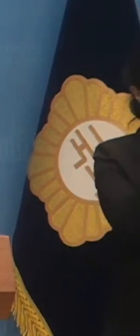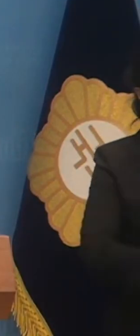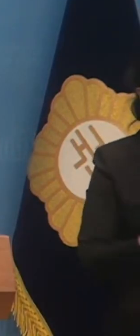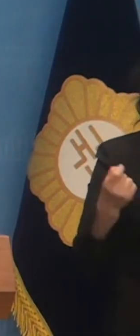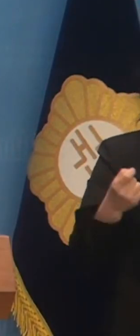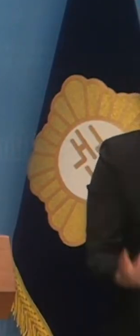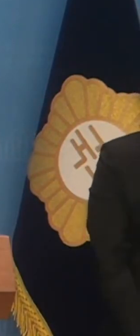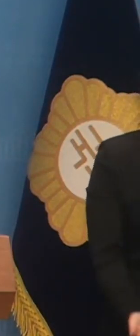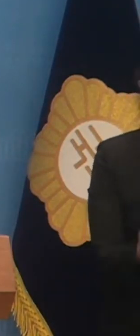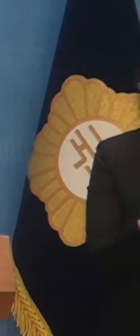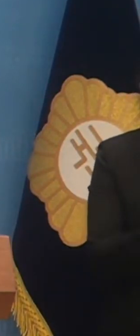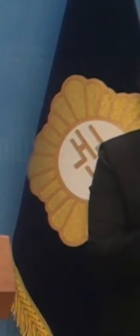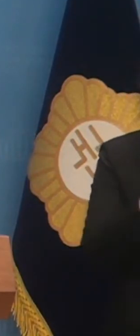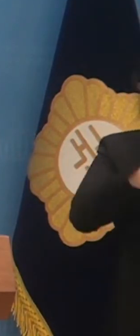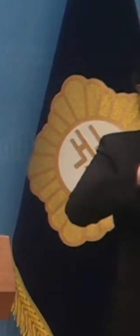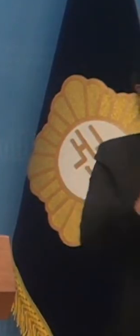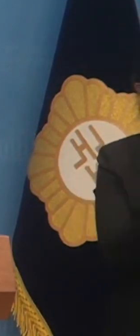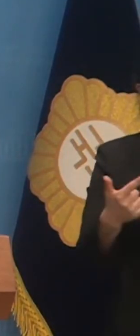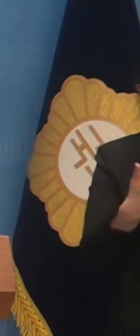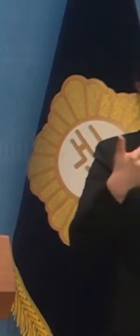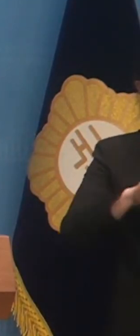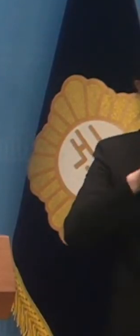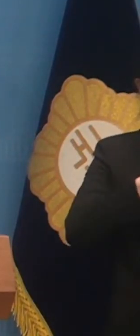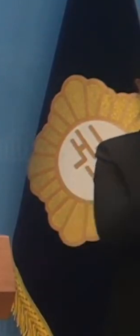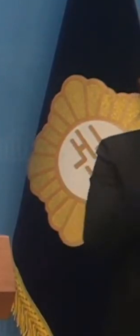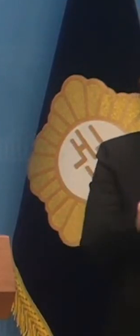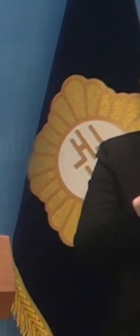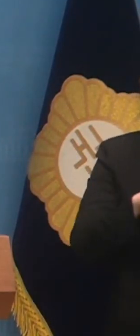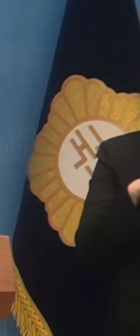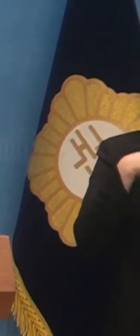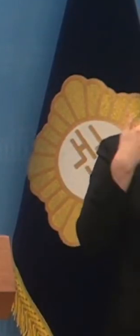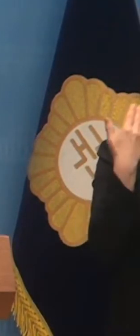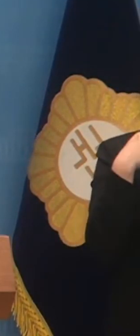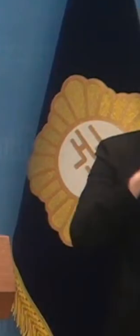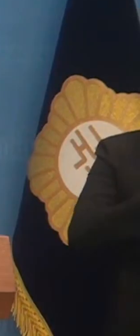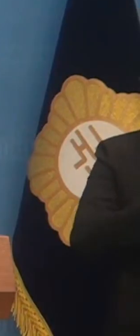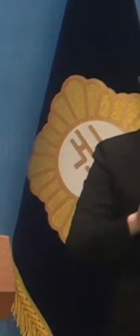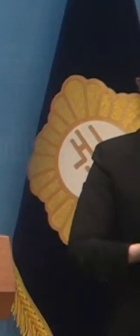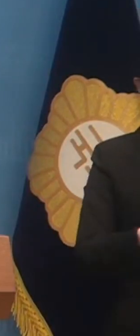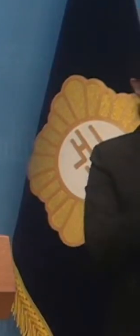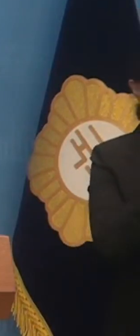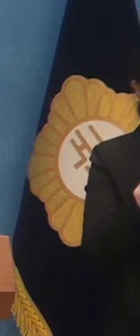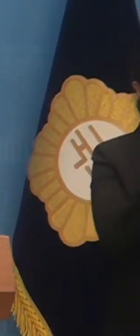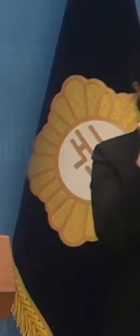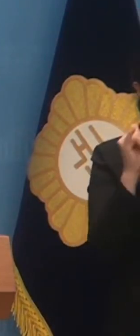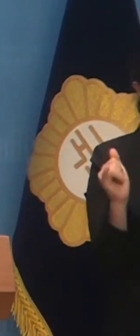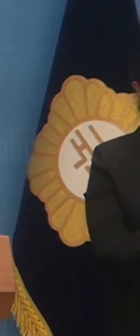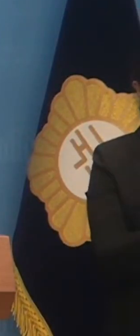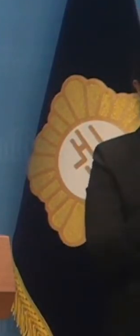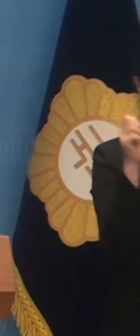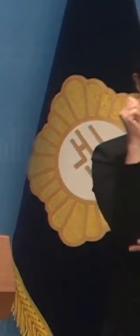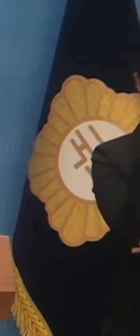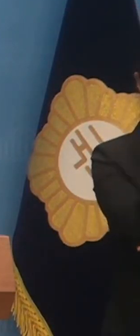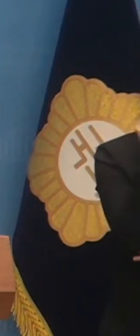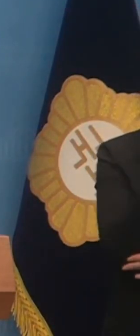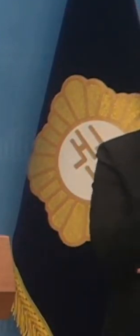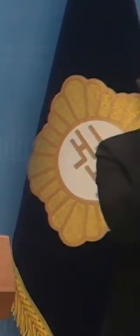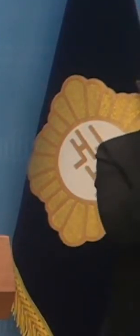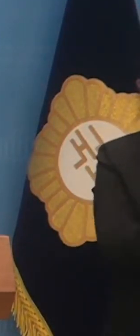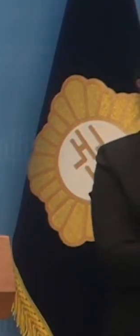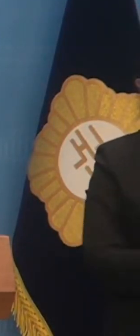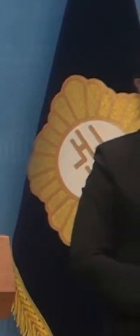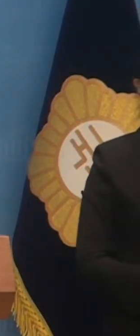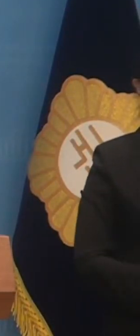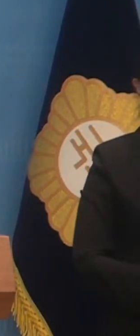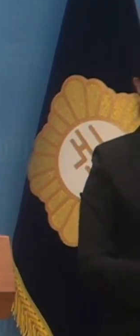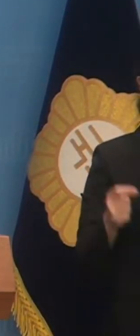일본학교 침투 의혹은 우리 사회와 교육의 근간을 송두리째 흔드는 중대한 범죄 행위입니다. 극우